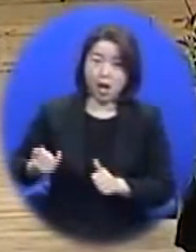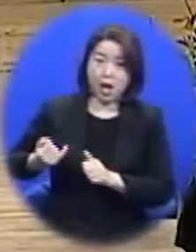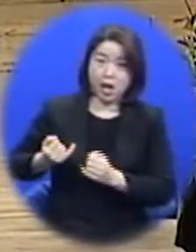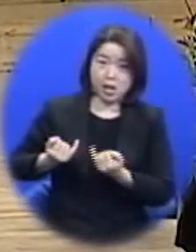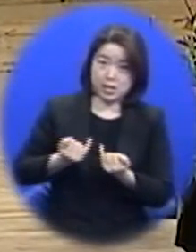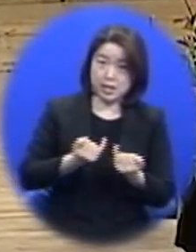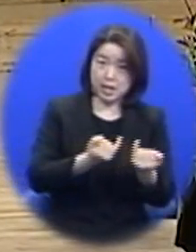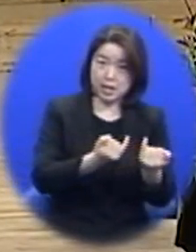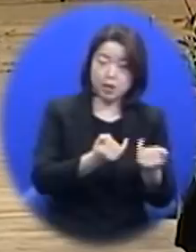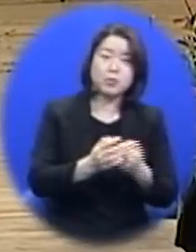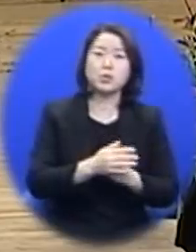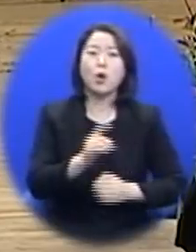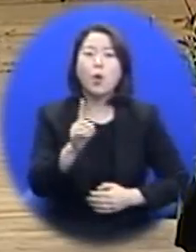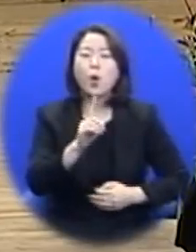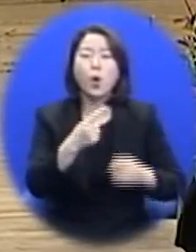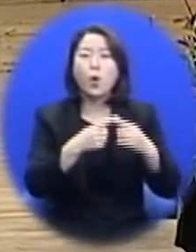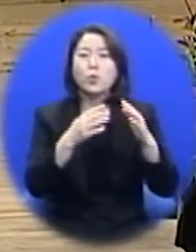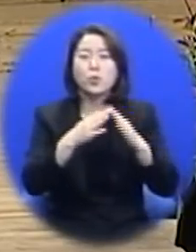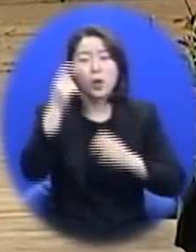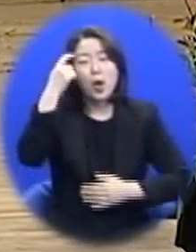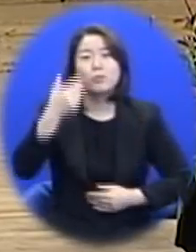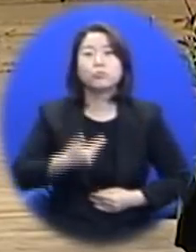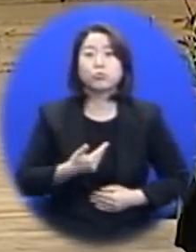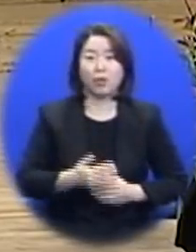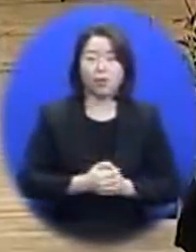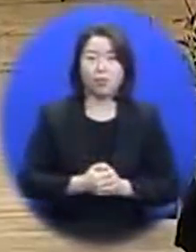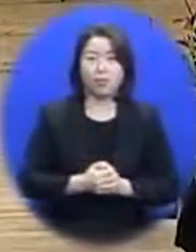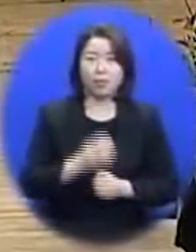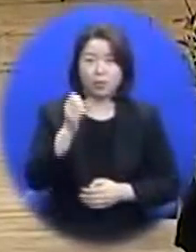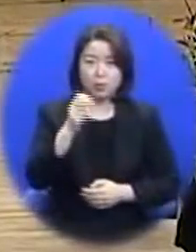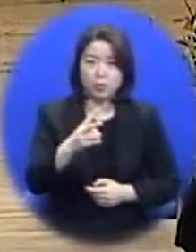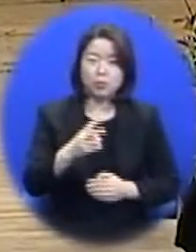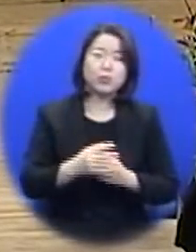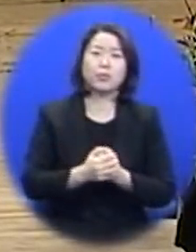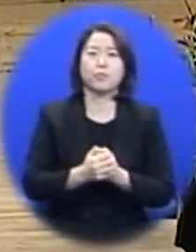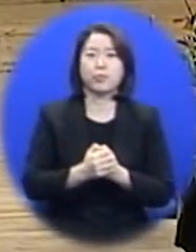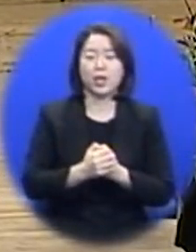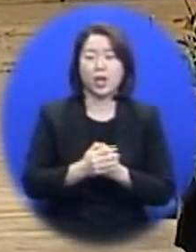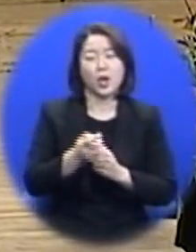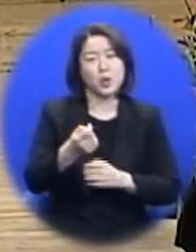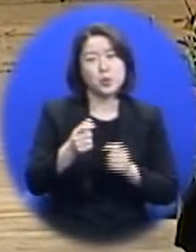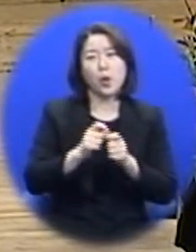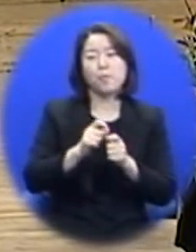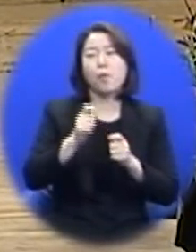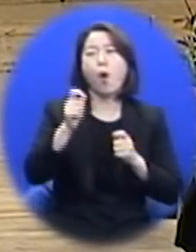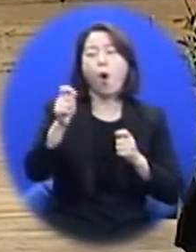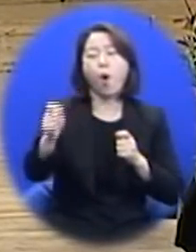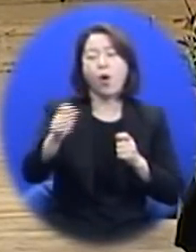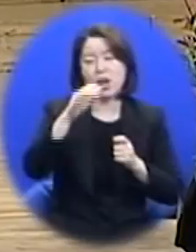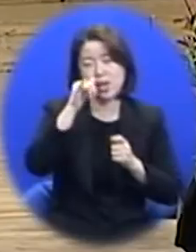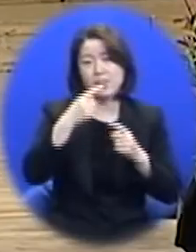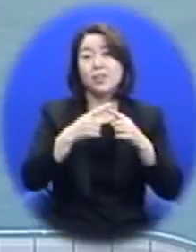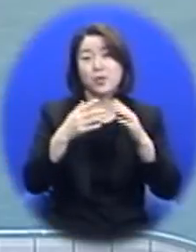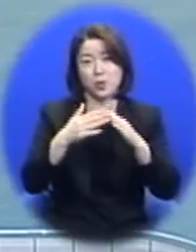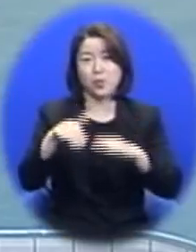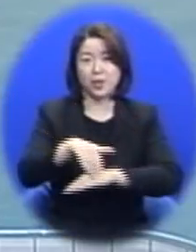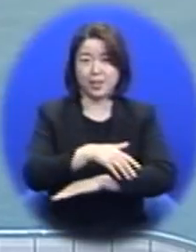따라오시면서 어느 교회 다니냐고 묻더래요. 그래서 조금 멀리 떨어져 있는 교회입니다.